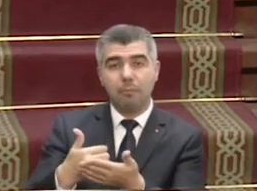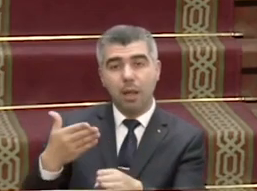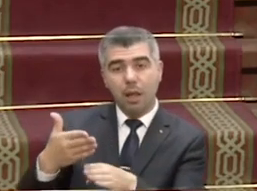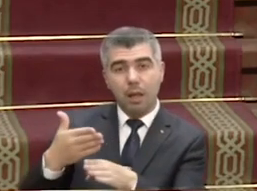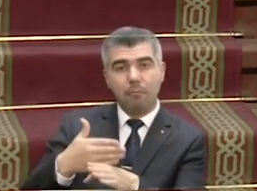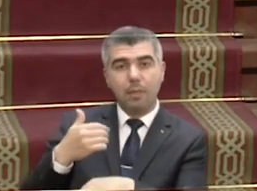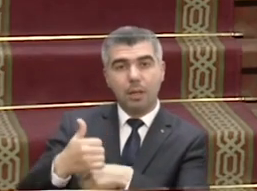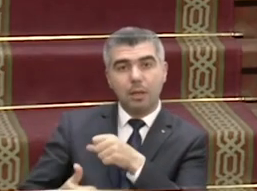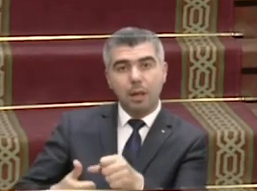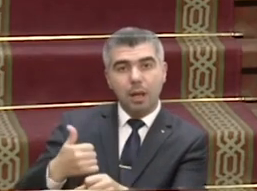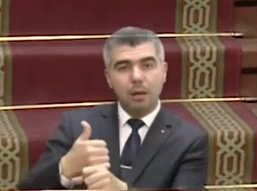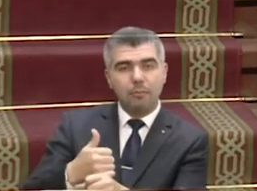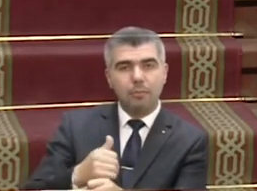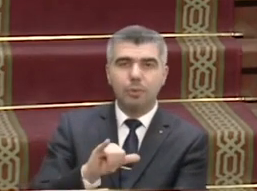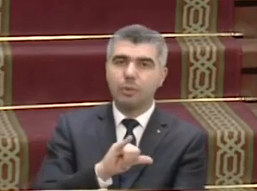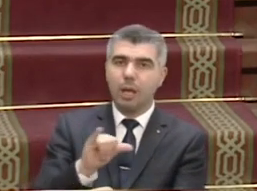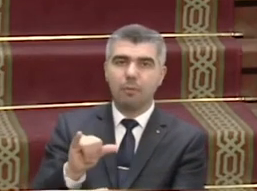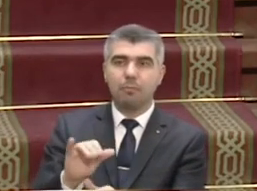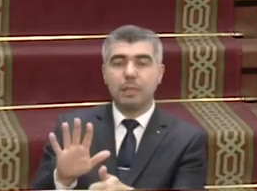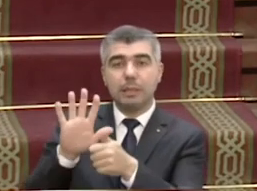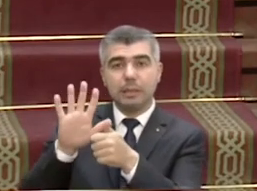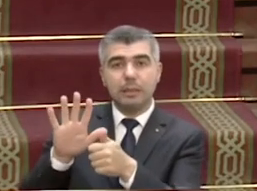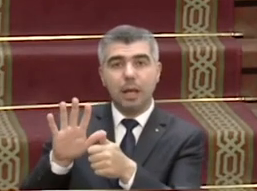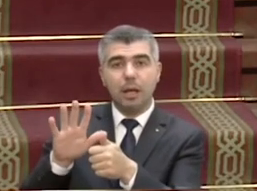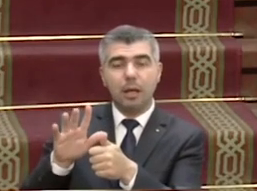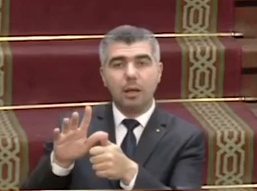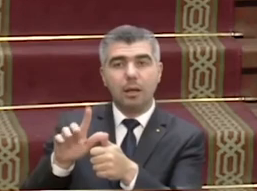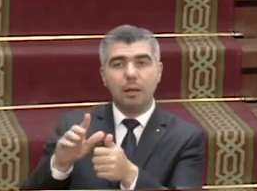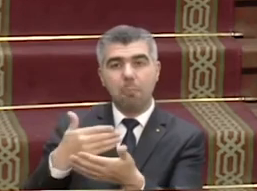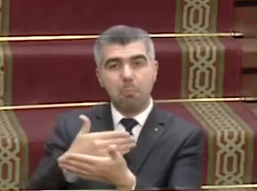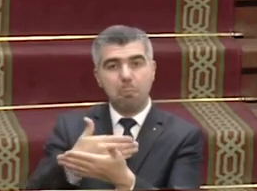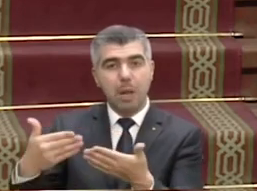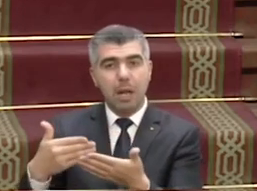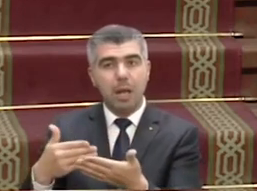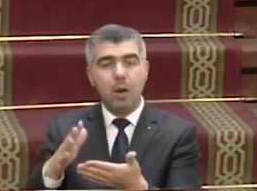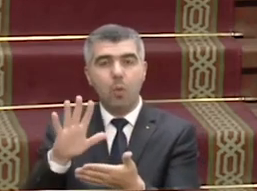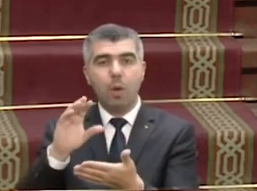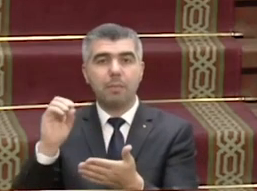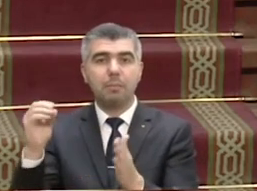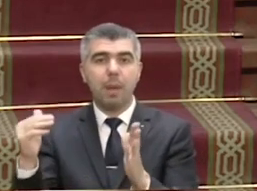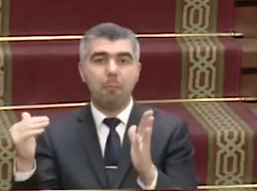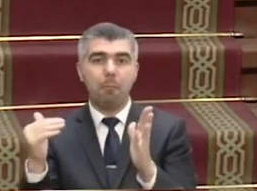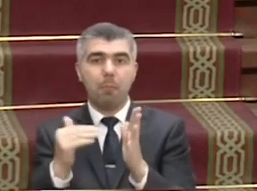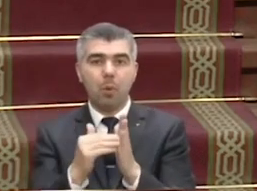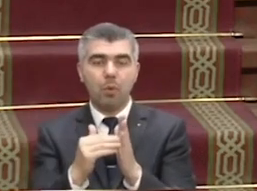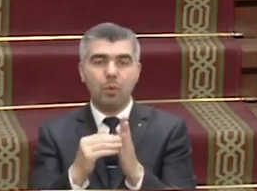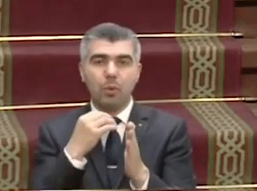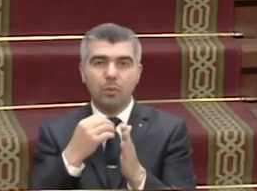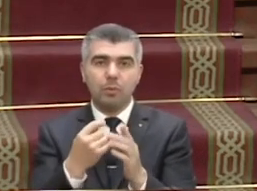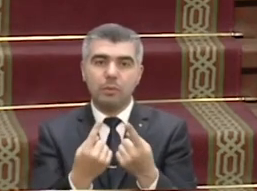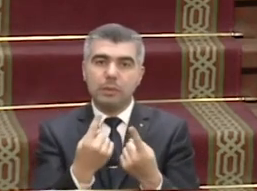سيد الوزير استاذ المليار ونص 6,000,000 ونصف مشات فقط